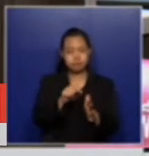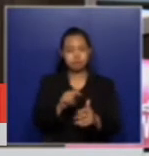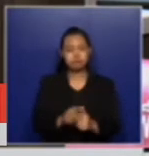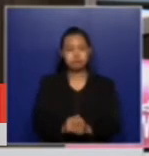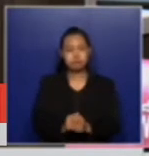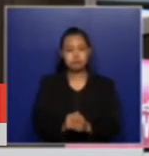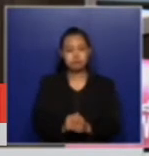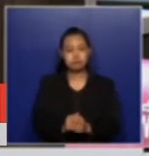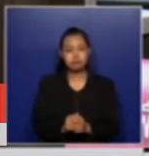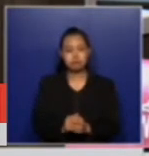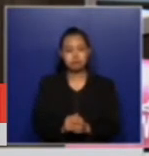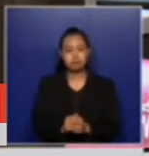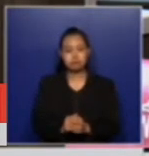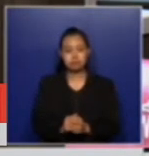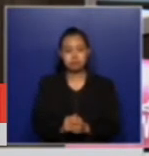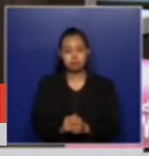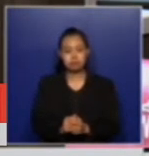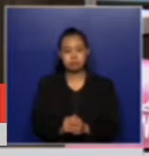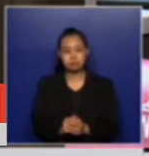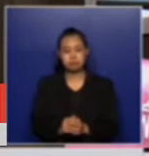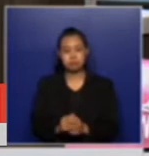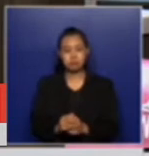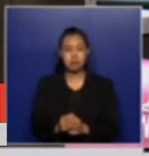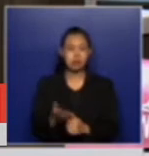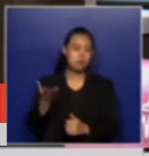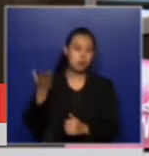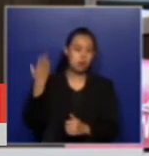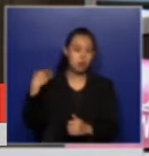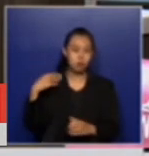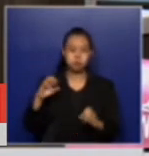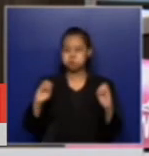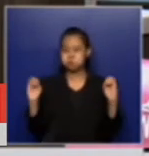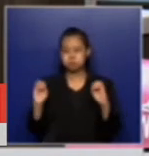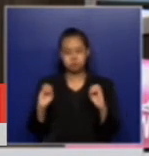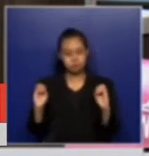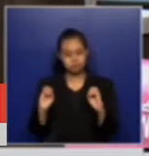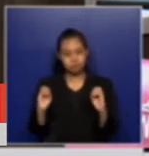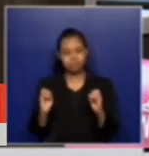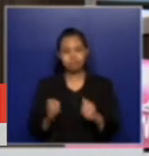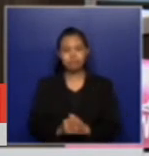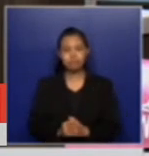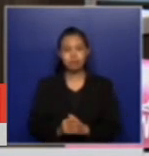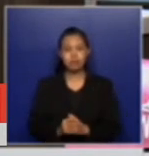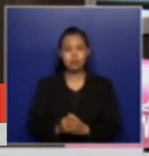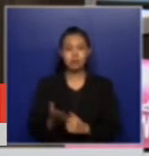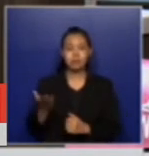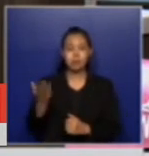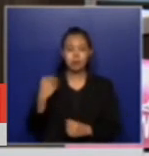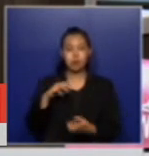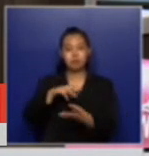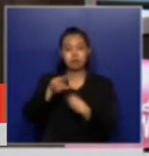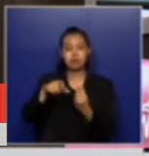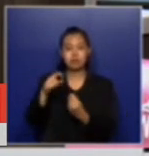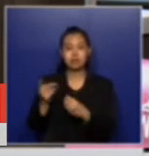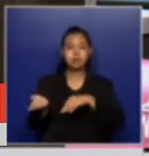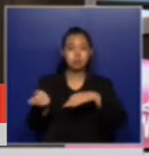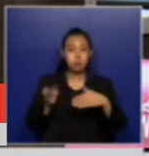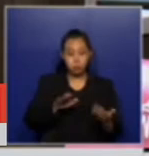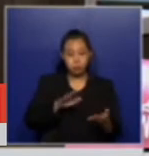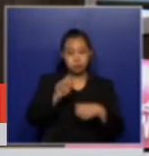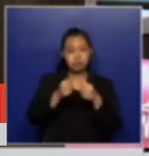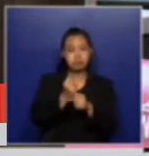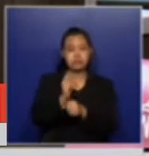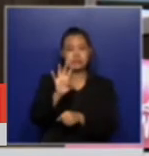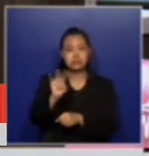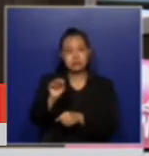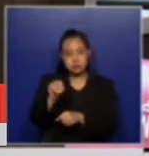จากวิกฤตที่เราได้เคยรับมาเป็นต้นว่าวิกฤตต้มยำกุ้งนะฮะวิกฤ